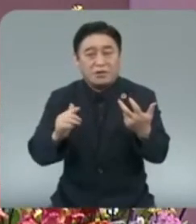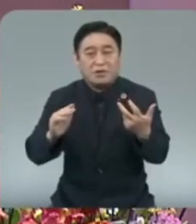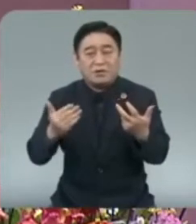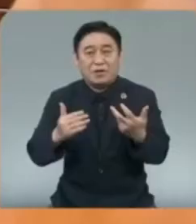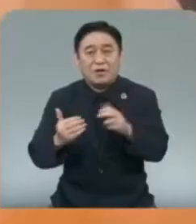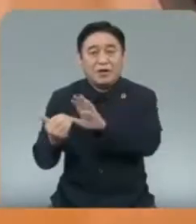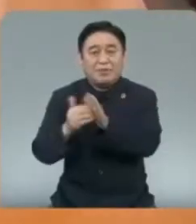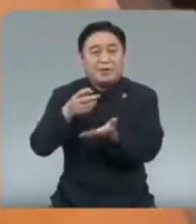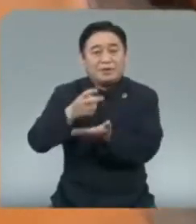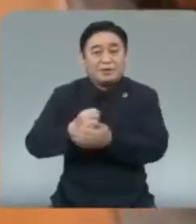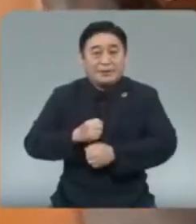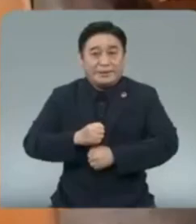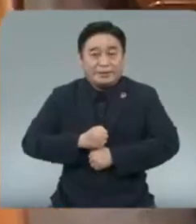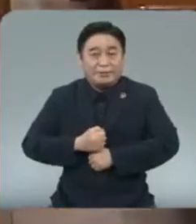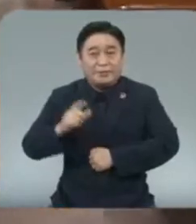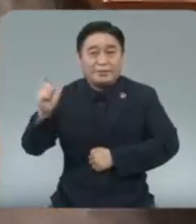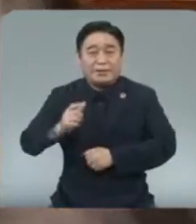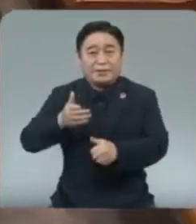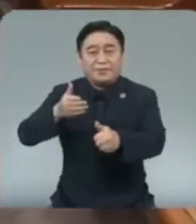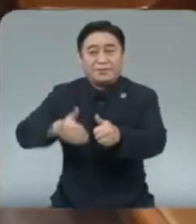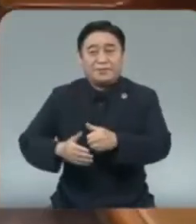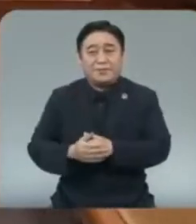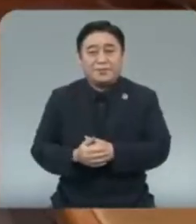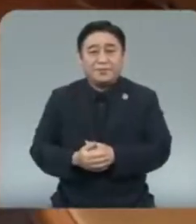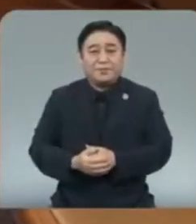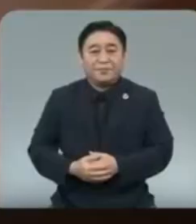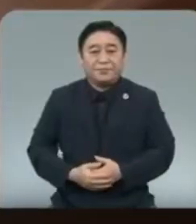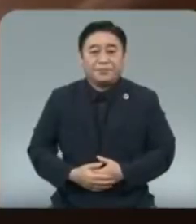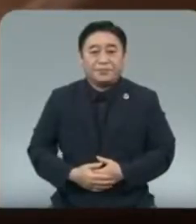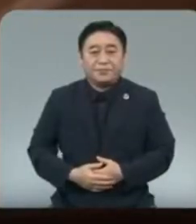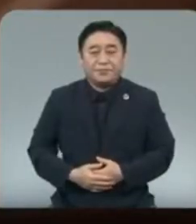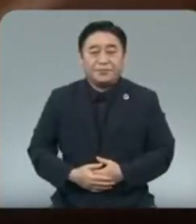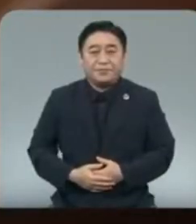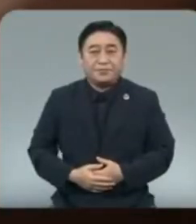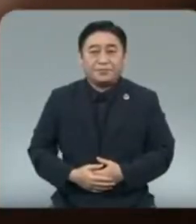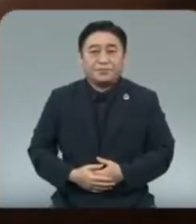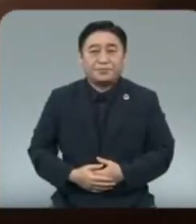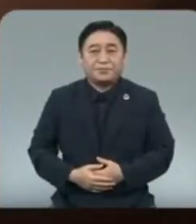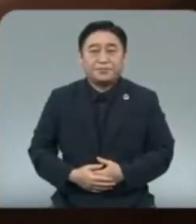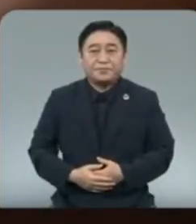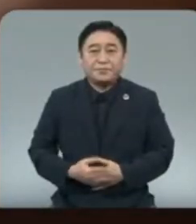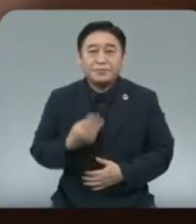달한다며 방역수칙 준수를 강조했습니다. KBS 뉴스 임주영입니다.